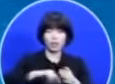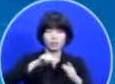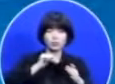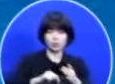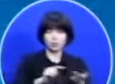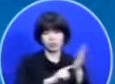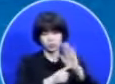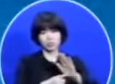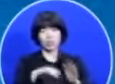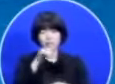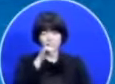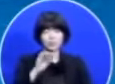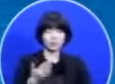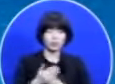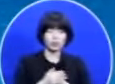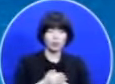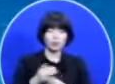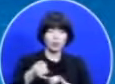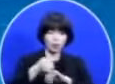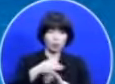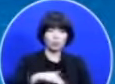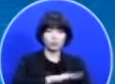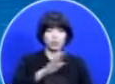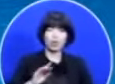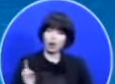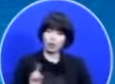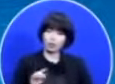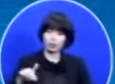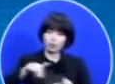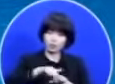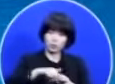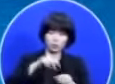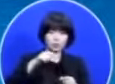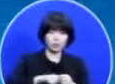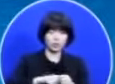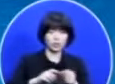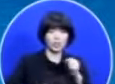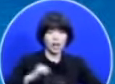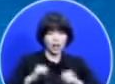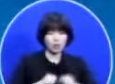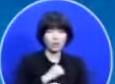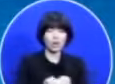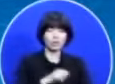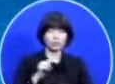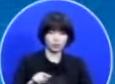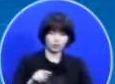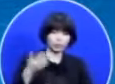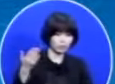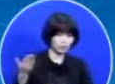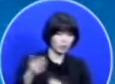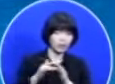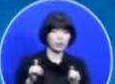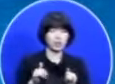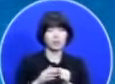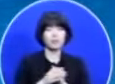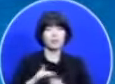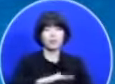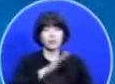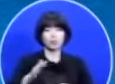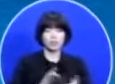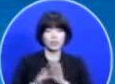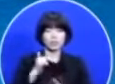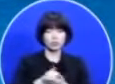되어있습니다 꼭 우리가 어떤 종교적인 행위를 하는 것으로 그 사람들에게 우리 제가 예수 믿는 것을